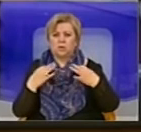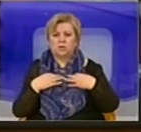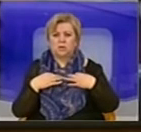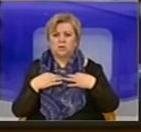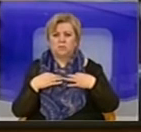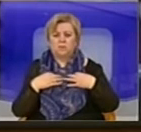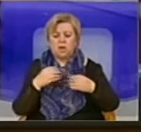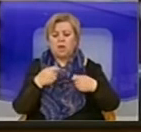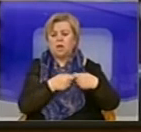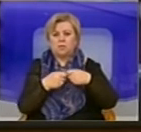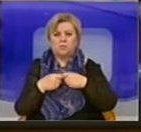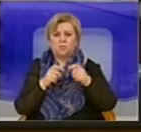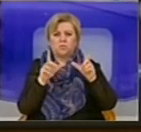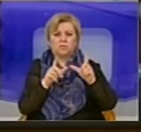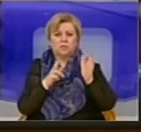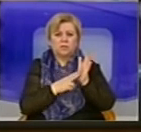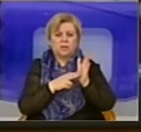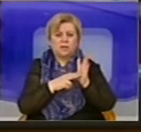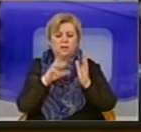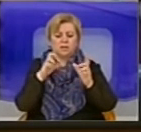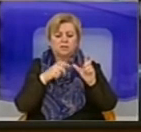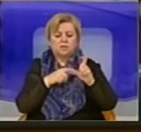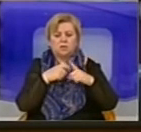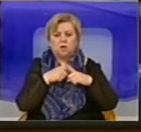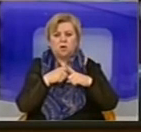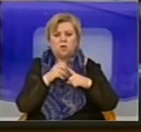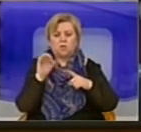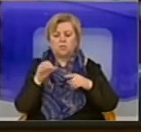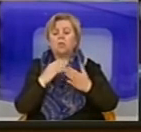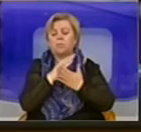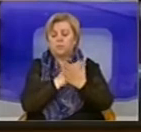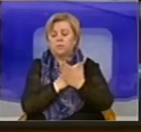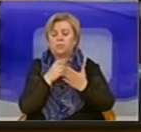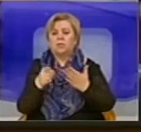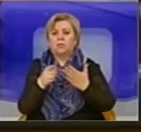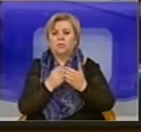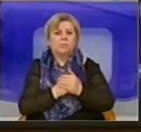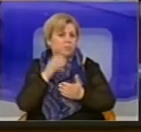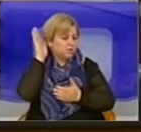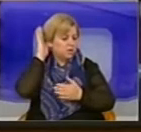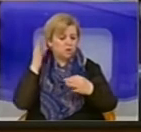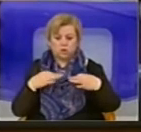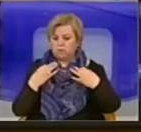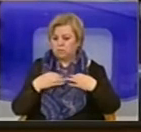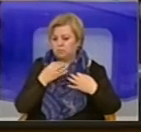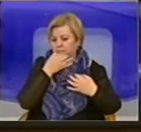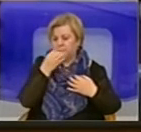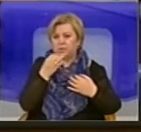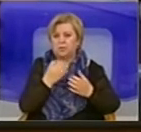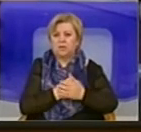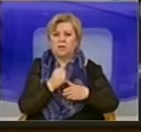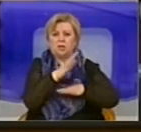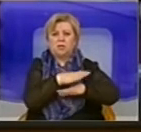dhe antarësimin në UNESCO si prioritete afat shkurtra. Këto janë në programit qeverisës, mirë po, Ministri i Shëndetësisë në pyetjen time